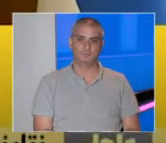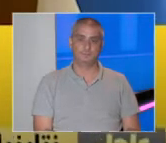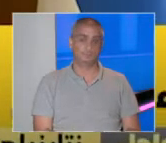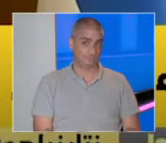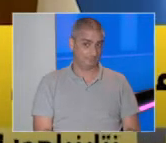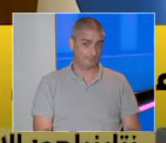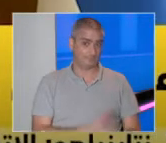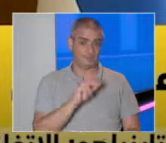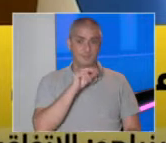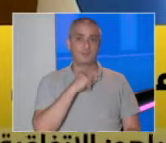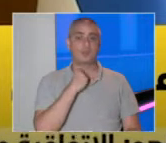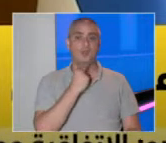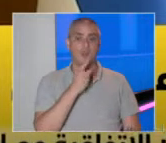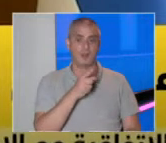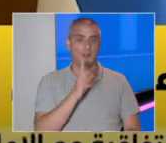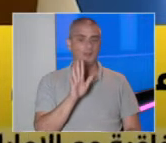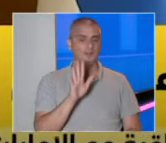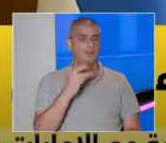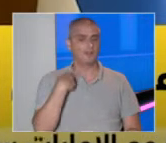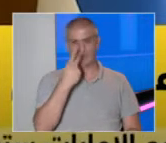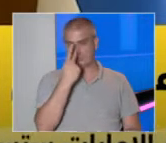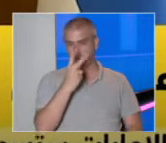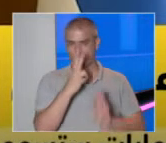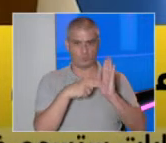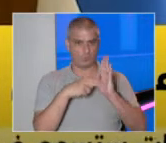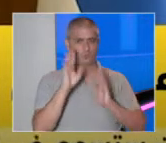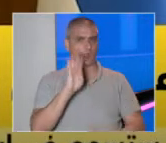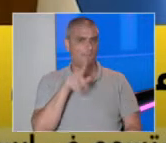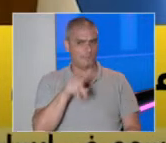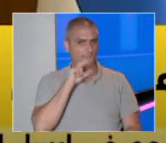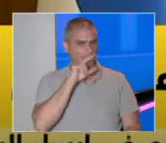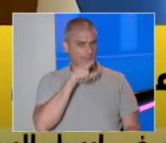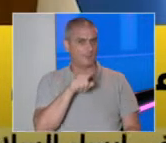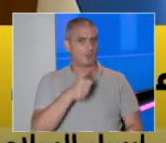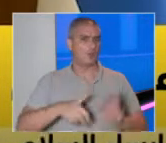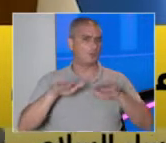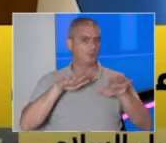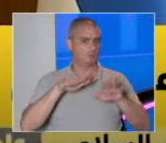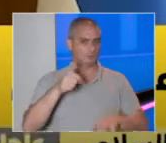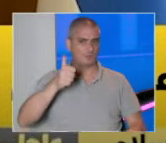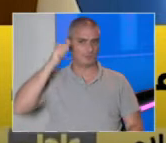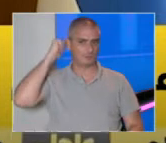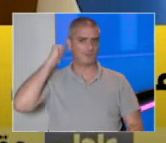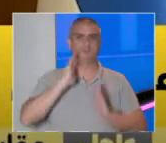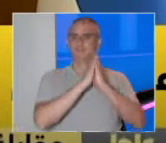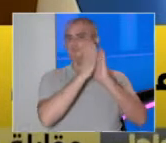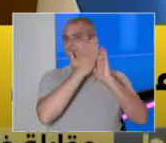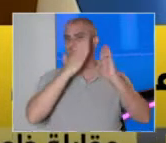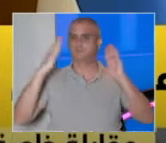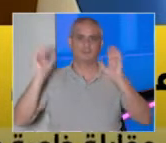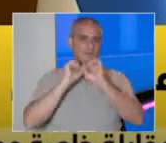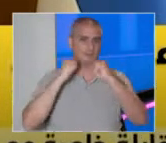עוד רגע יהיה לנו את הקטע הזה. יניר, אז אנחנו רואים את התמונה הזאת של נתניהו, ראש הממשלה, מאחוריו את ספרי